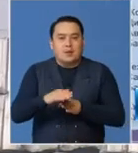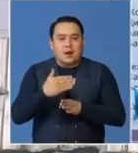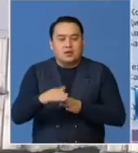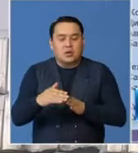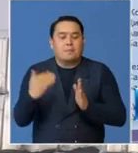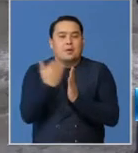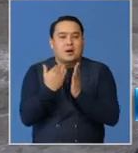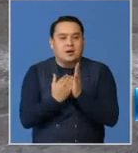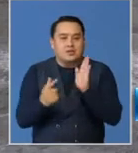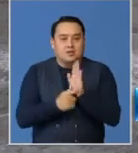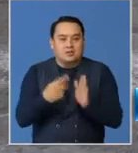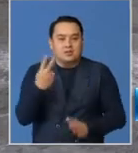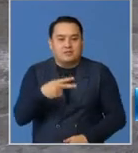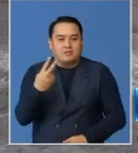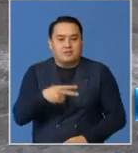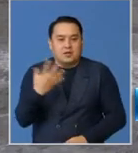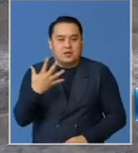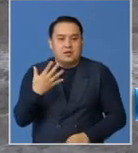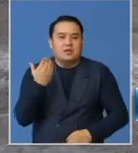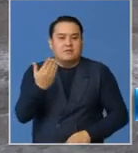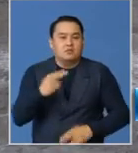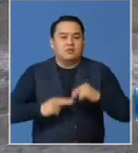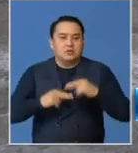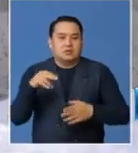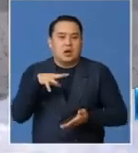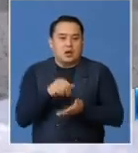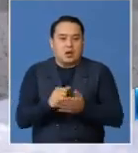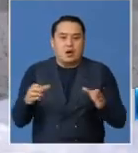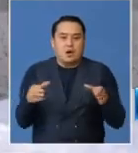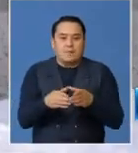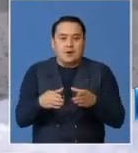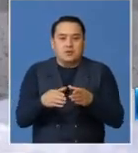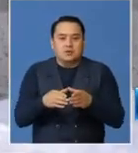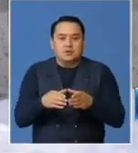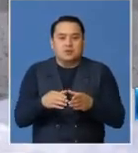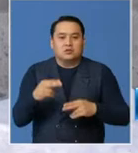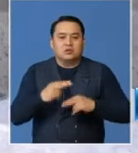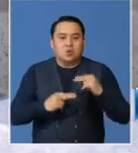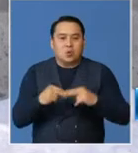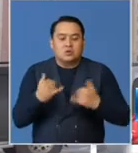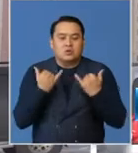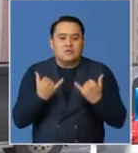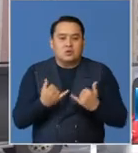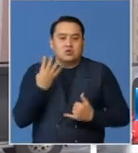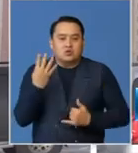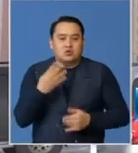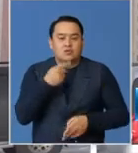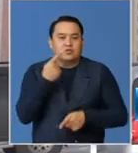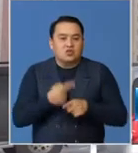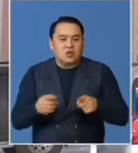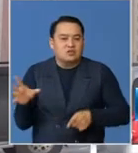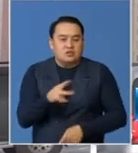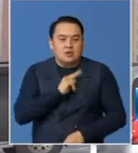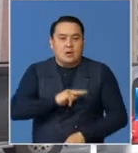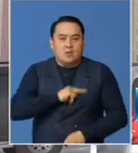программе 7-20-25. Его строительством занимается компания «Жилсоцстрой». На сегодня четвертая часть всей